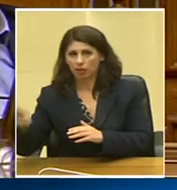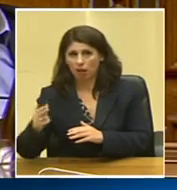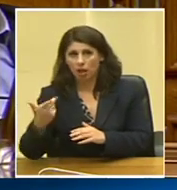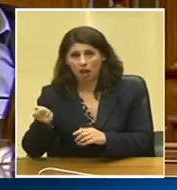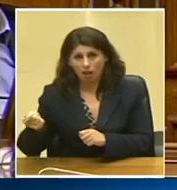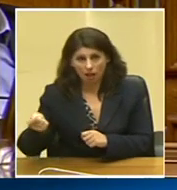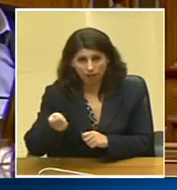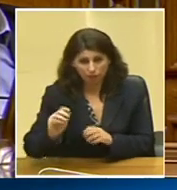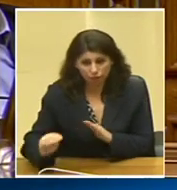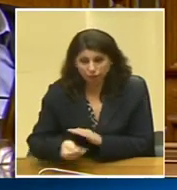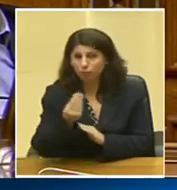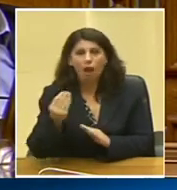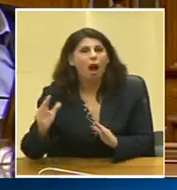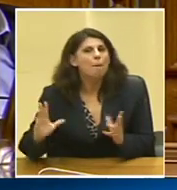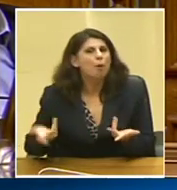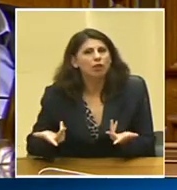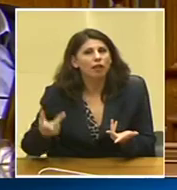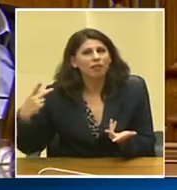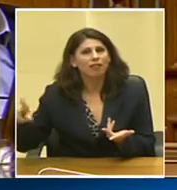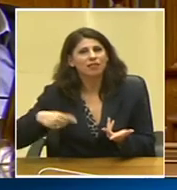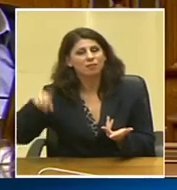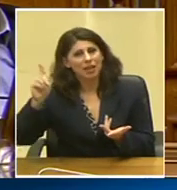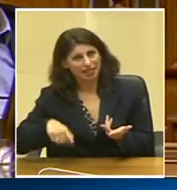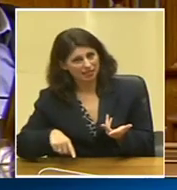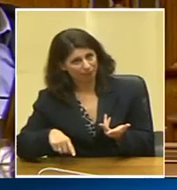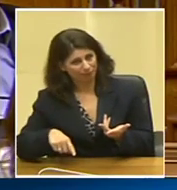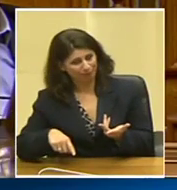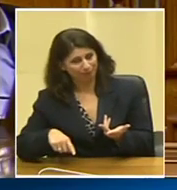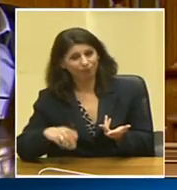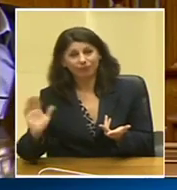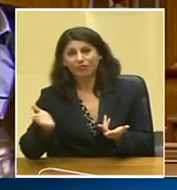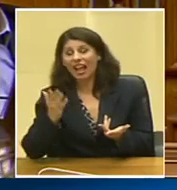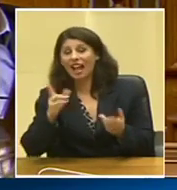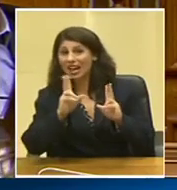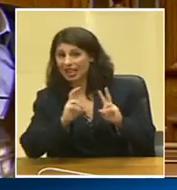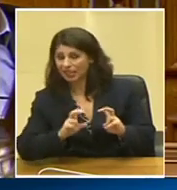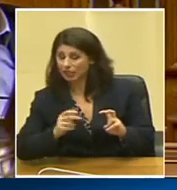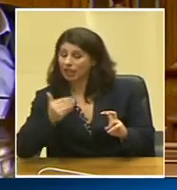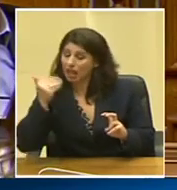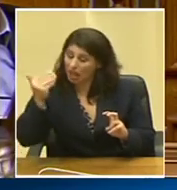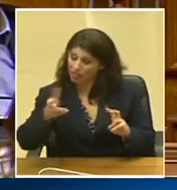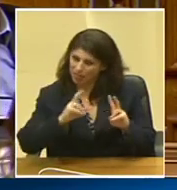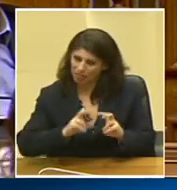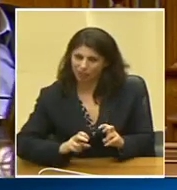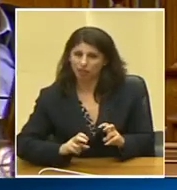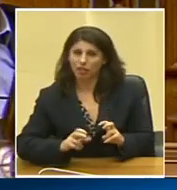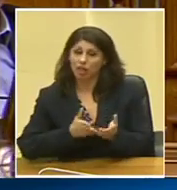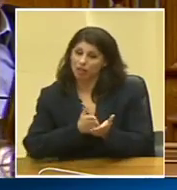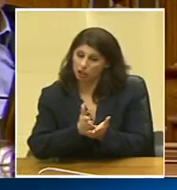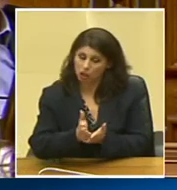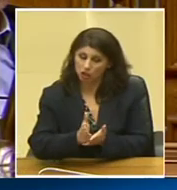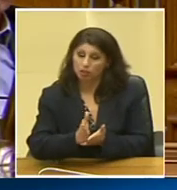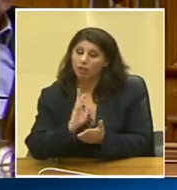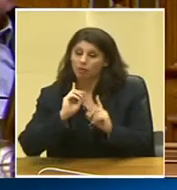χρέη δημιουργήθηκαν επί των ημερών σας. Και αν για κάτι ελέγχεται και θα ελεγχθεί και η δικαιοσύνη θα αποφανθεί, αλλά